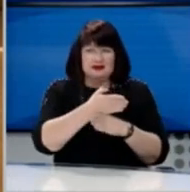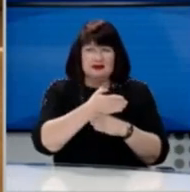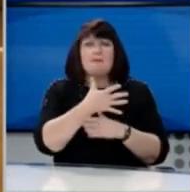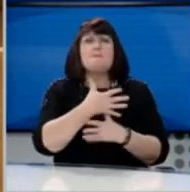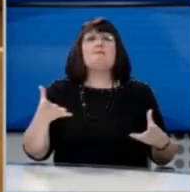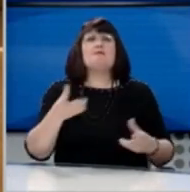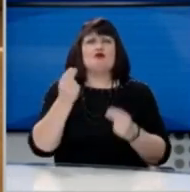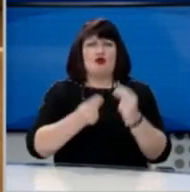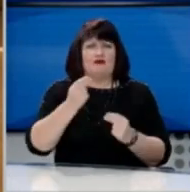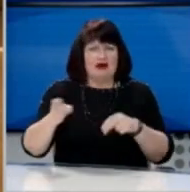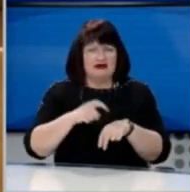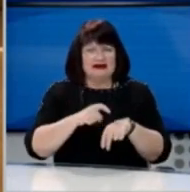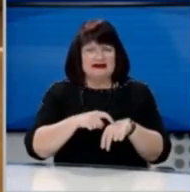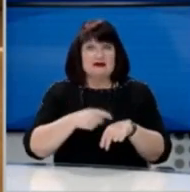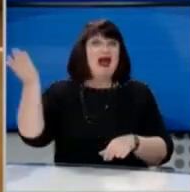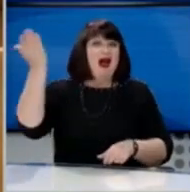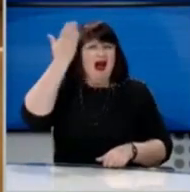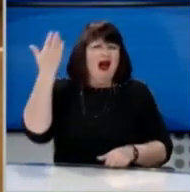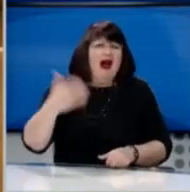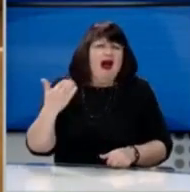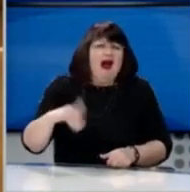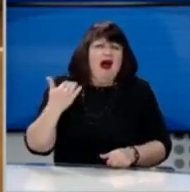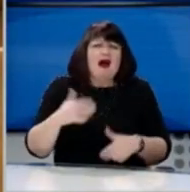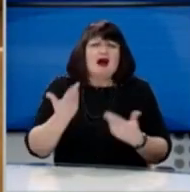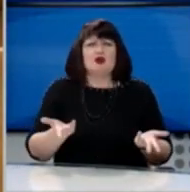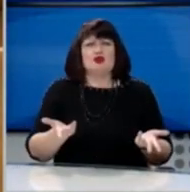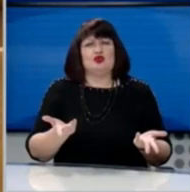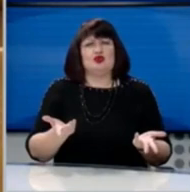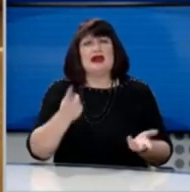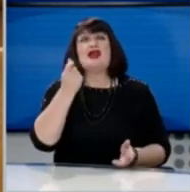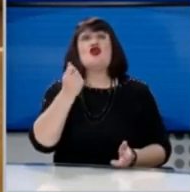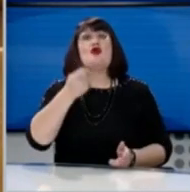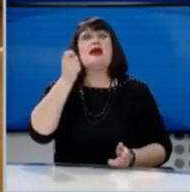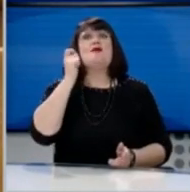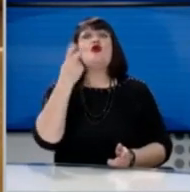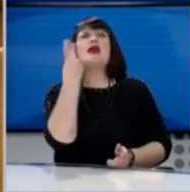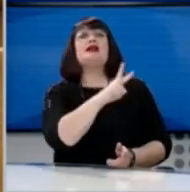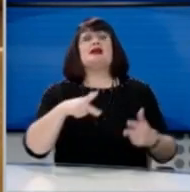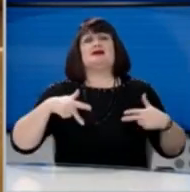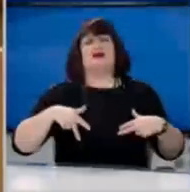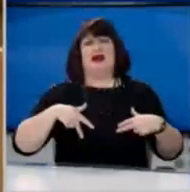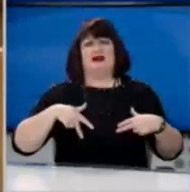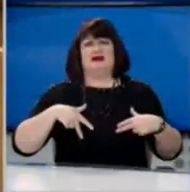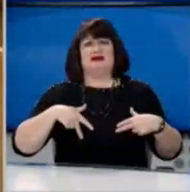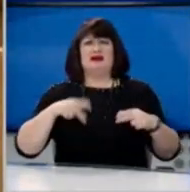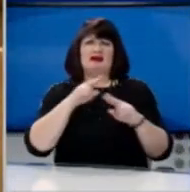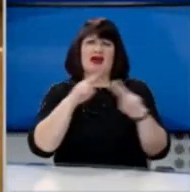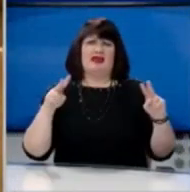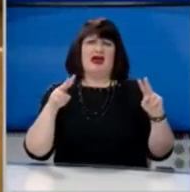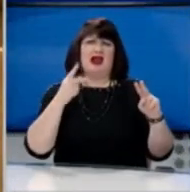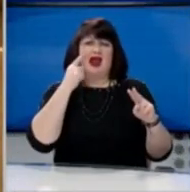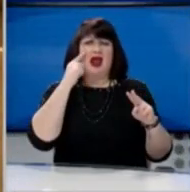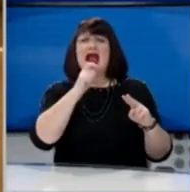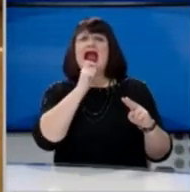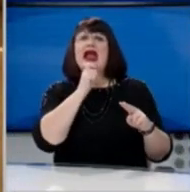πρόβλημα σήμερα στη χώρα μας είναι η ακρίβεια, η οποία ξεκινάει από την οικονομική πολιτική της κυβέρνησής σας. Το λένε ξεκάθαρα όλες οι δημοσκοπήσεις.